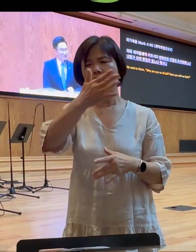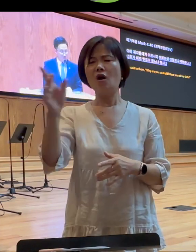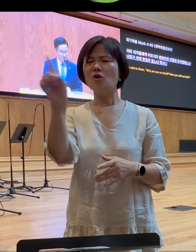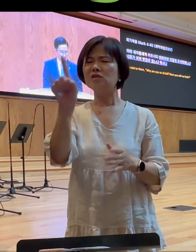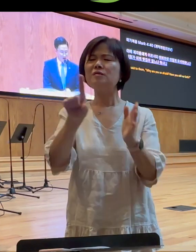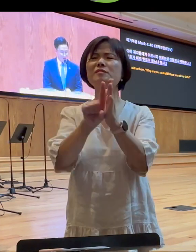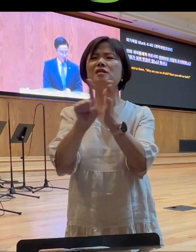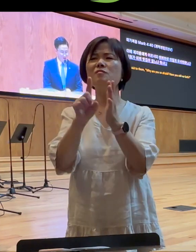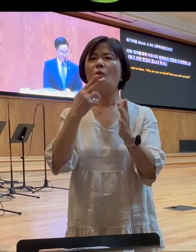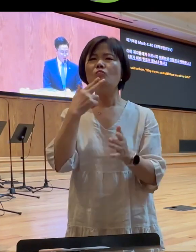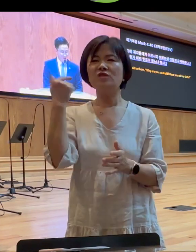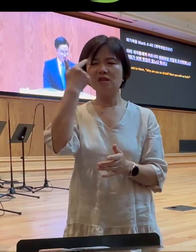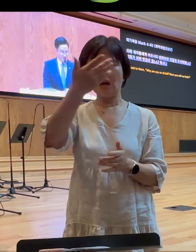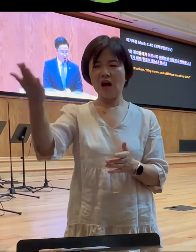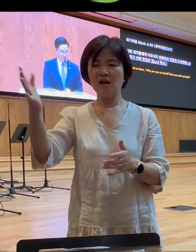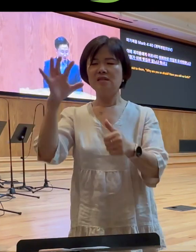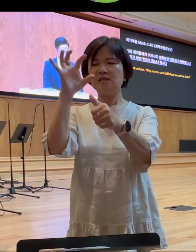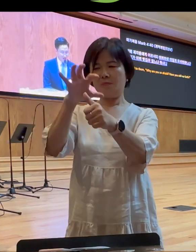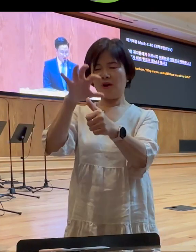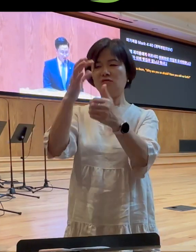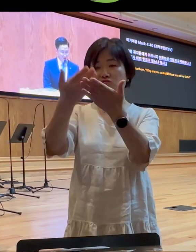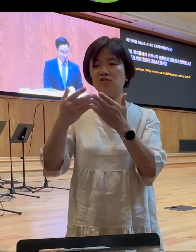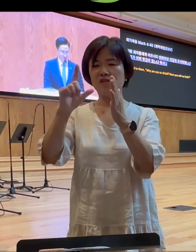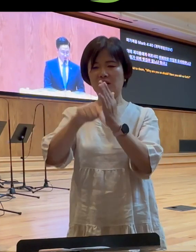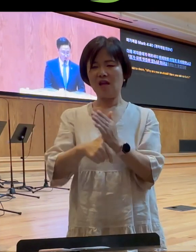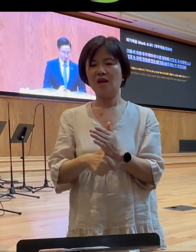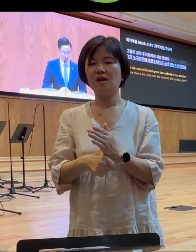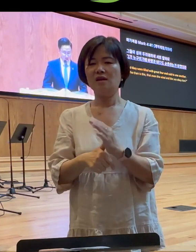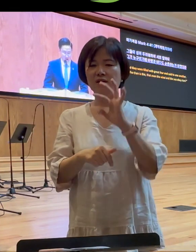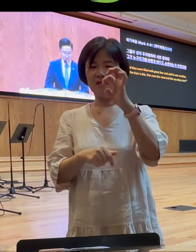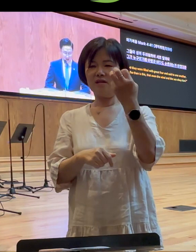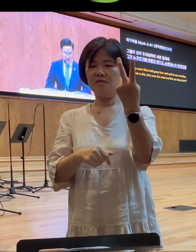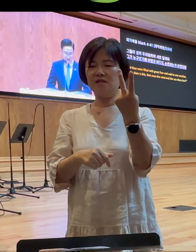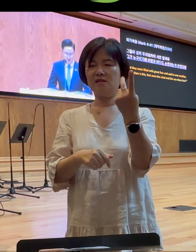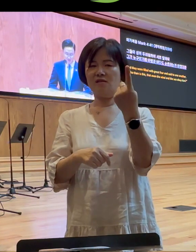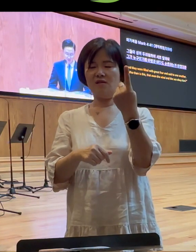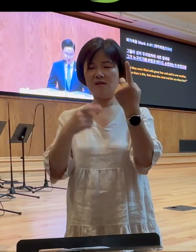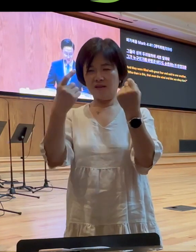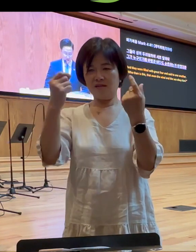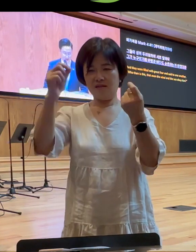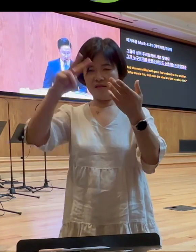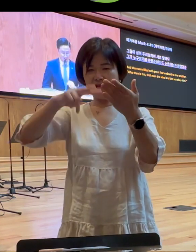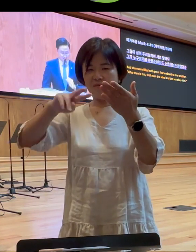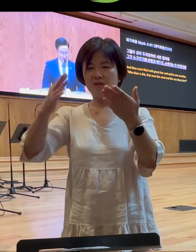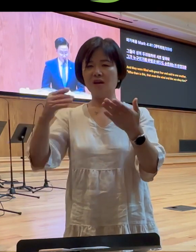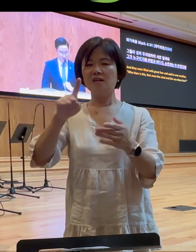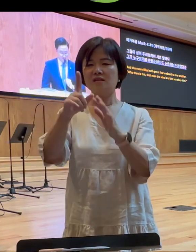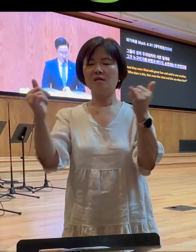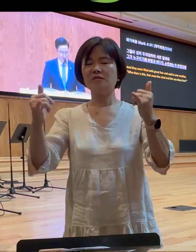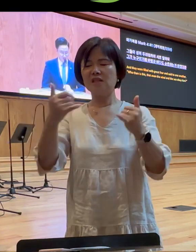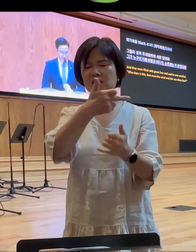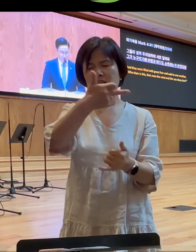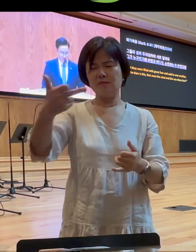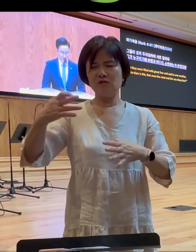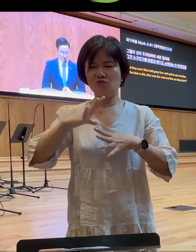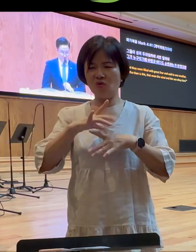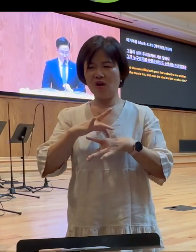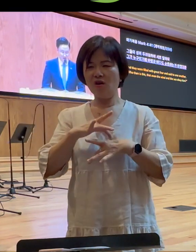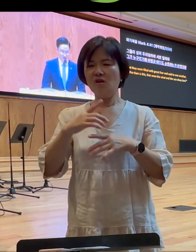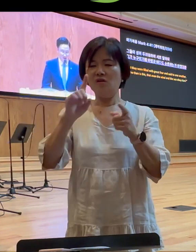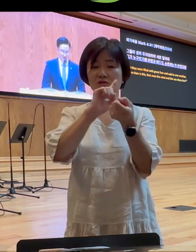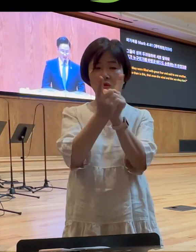믿음이 없느냐? 말씀하실 때 41절 말씀입니다. 우리 함께 같이 봉독합니다. 그들이 심히 두려워하여